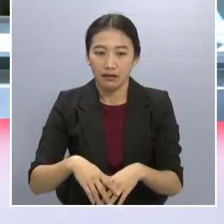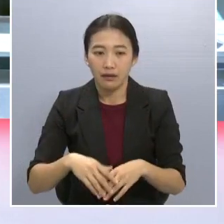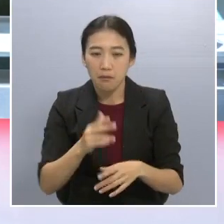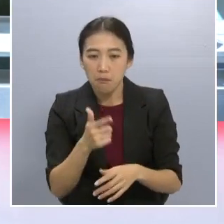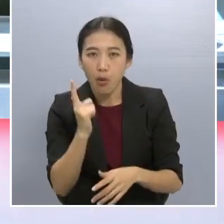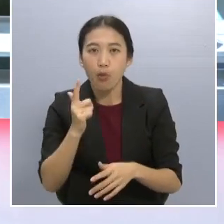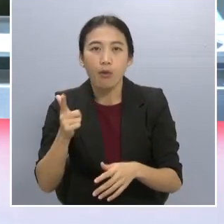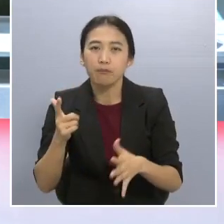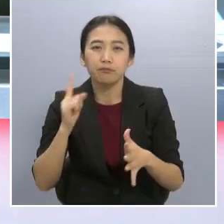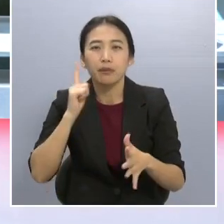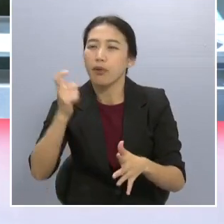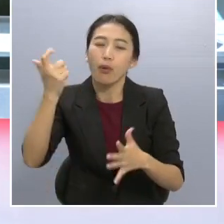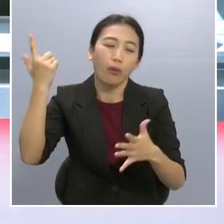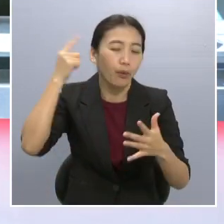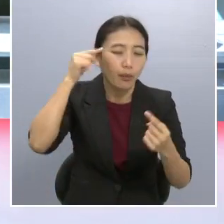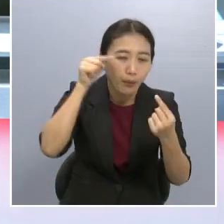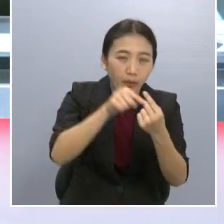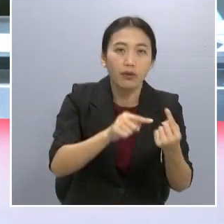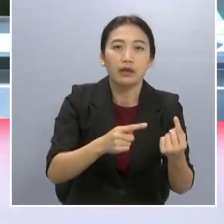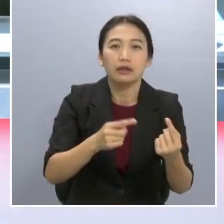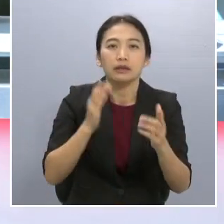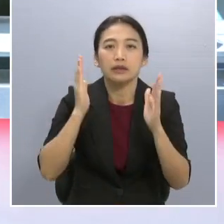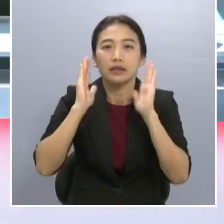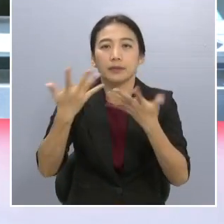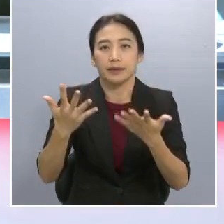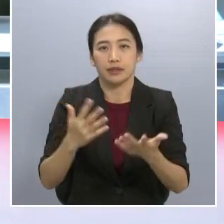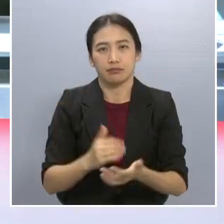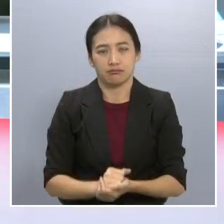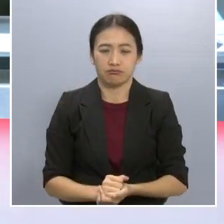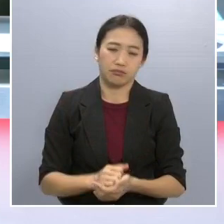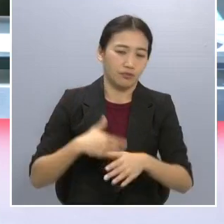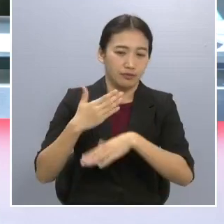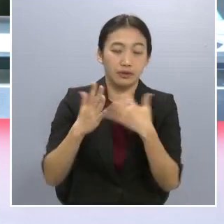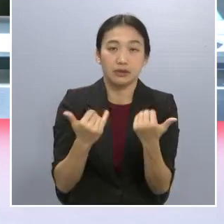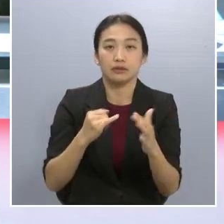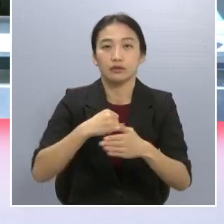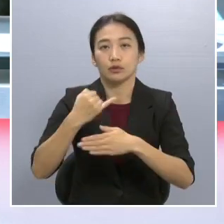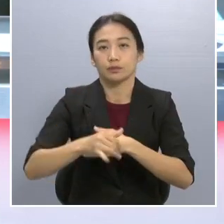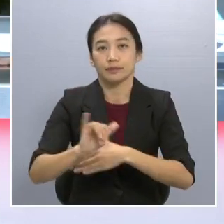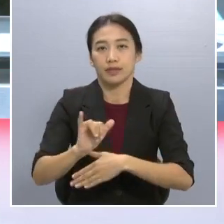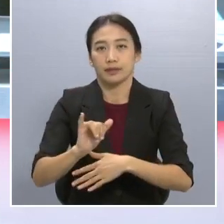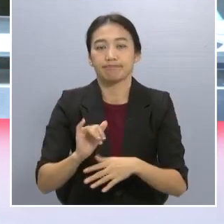ใช ่ไม่น่าจะใช่อุบัติเหตุ แล้วคดีก็ยังไม่จบเนี่ยนะฮะ ค่ะ อ้าวเดี๋ยวจะลองตามเรื่องนี้กันให้นะ